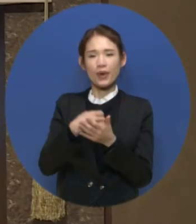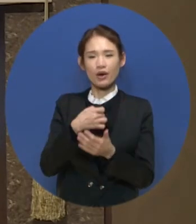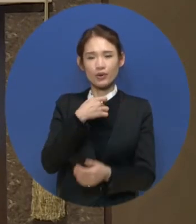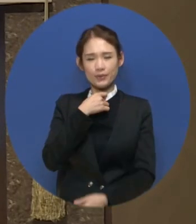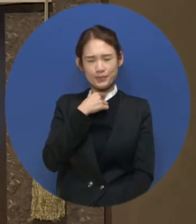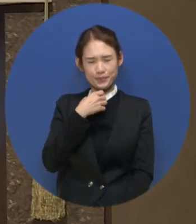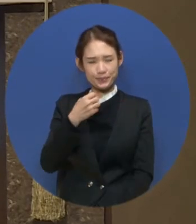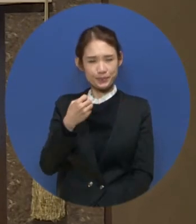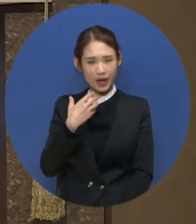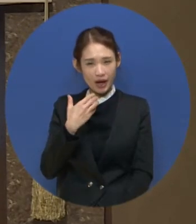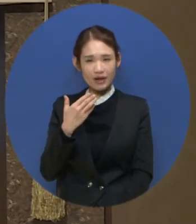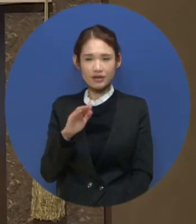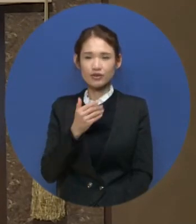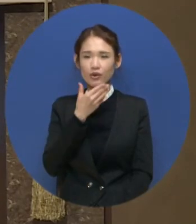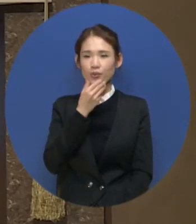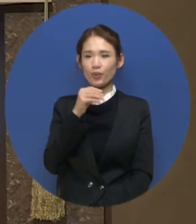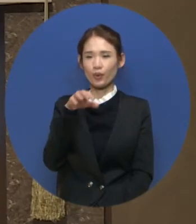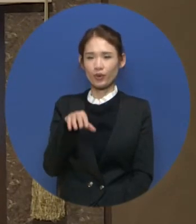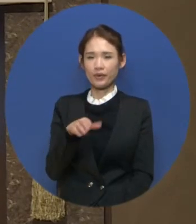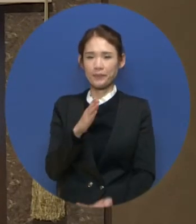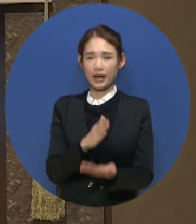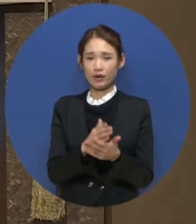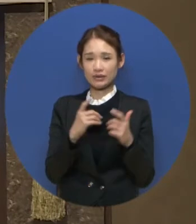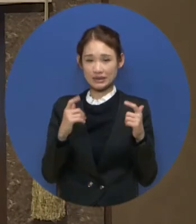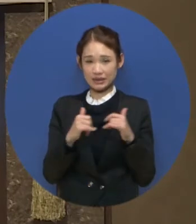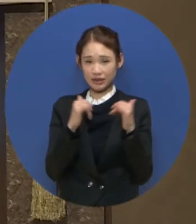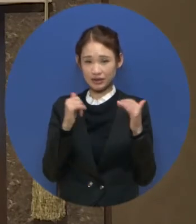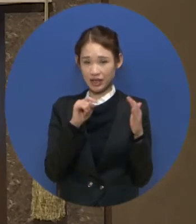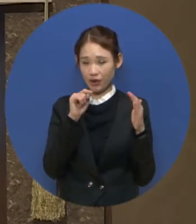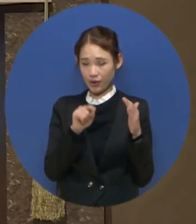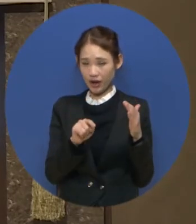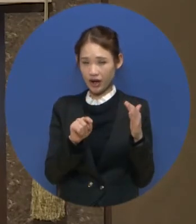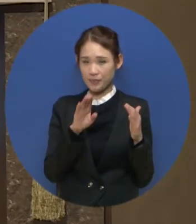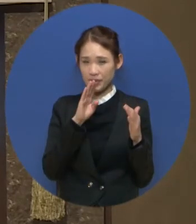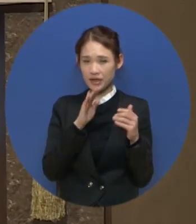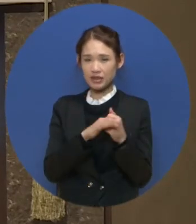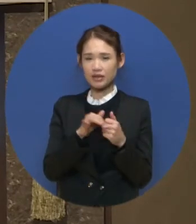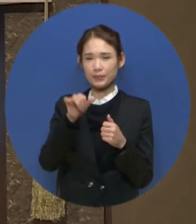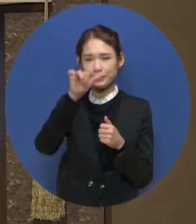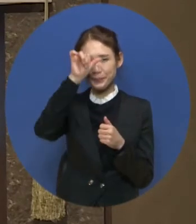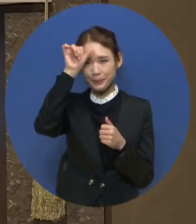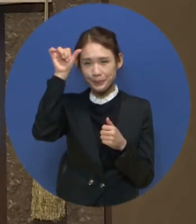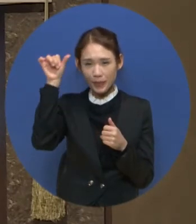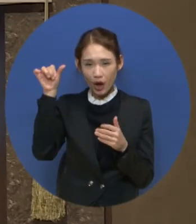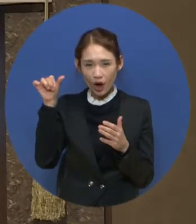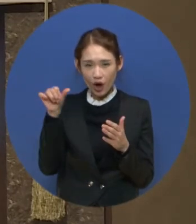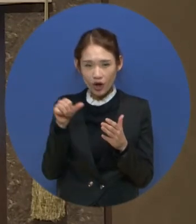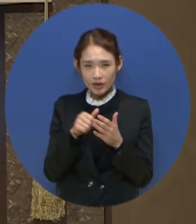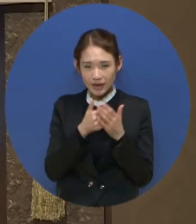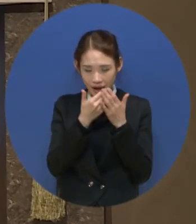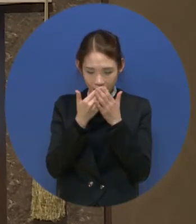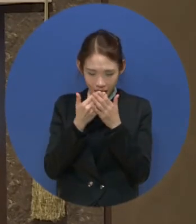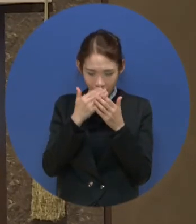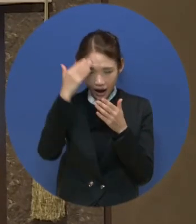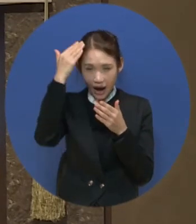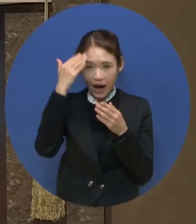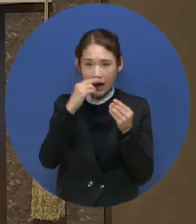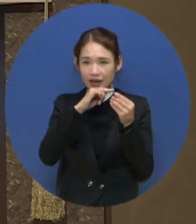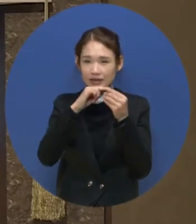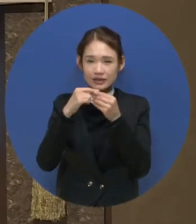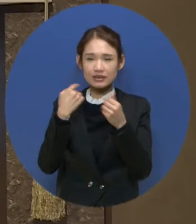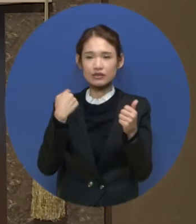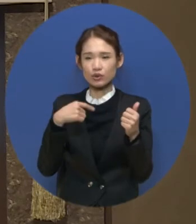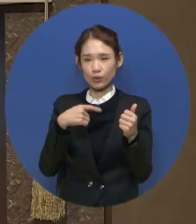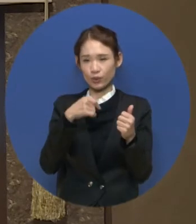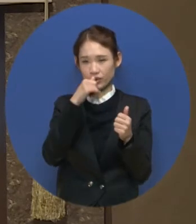싶다 그래서 사실은 저희 복지관에서 안 하고 이제 지역사회로 간다고 했잖아요. 이마트에 한글 교실이 있는